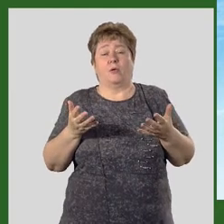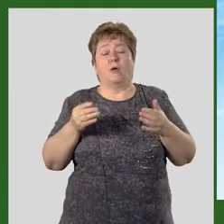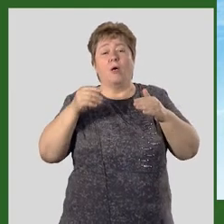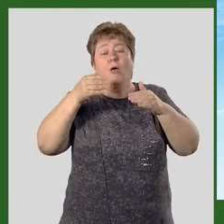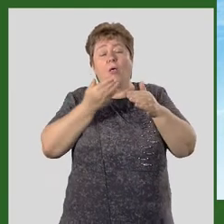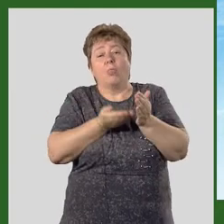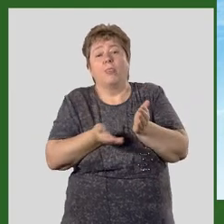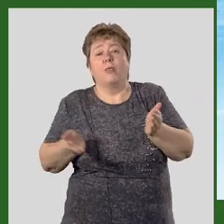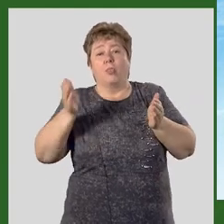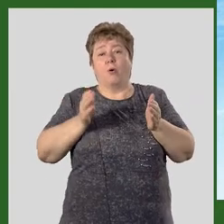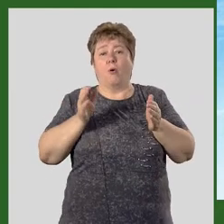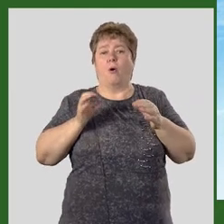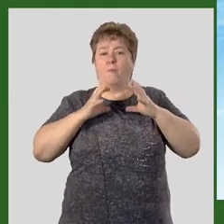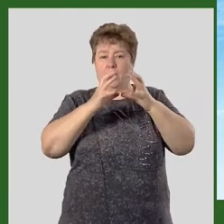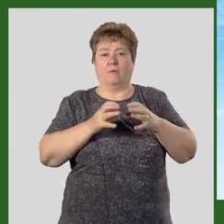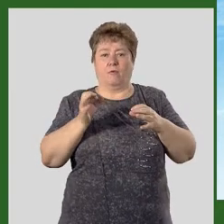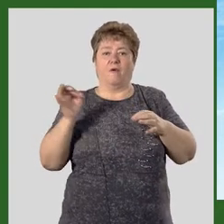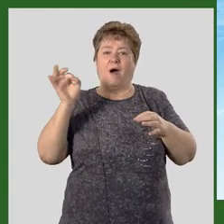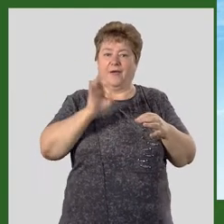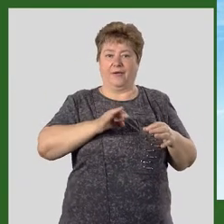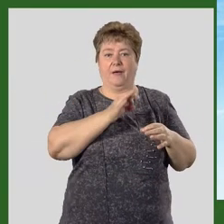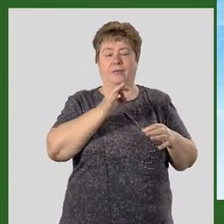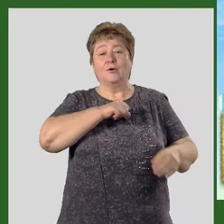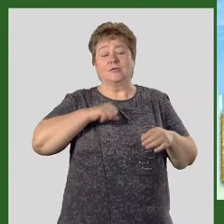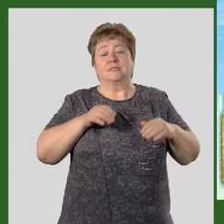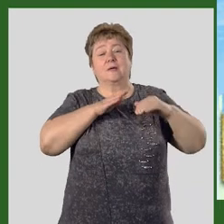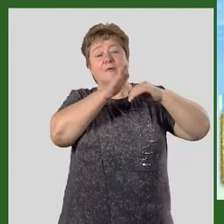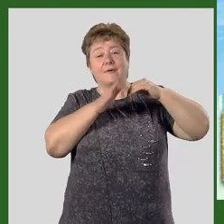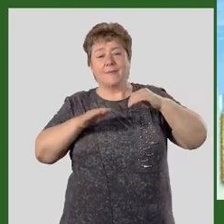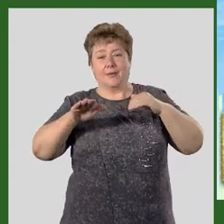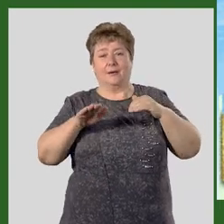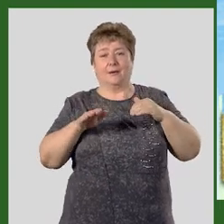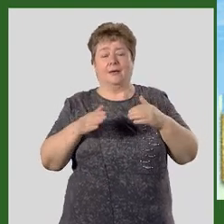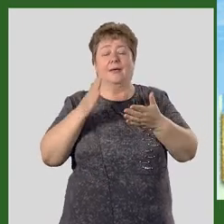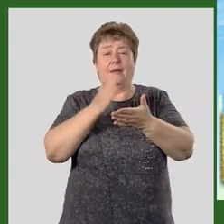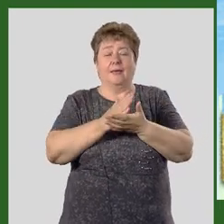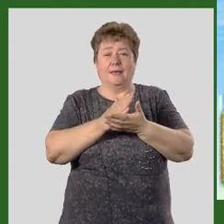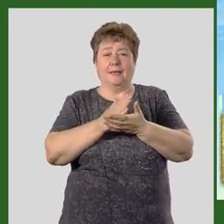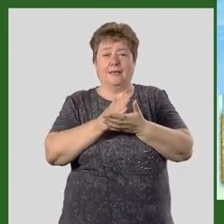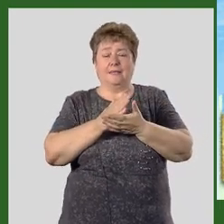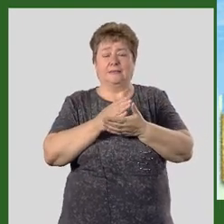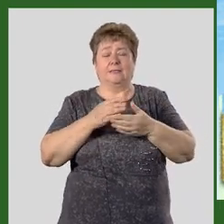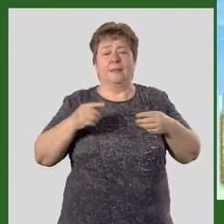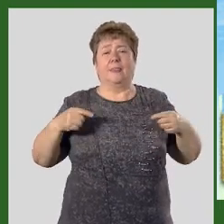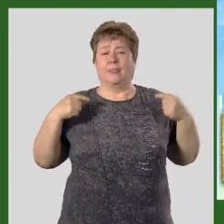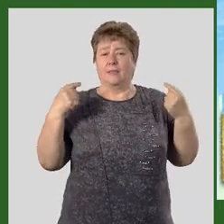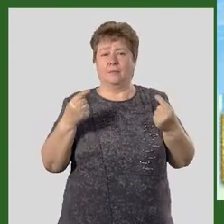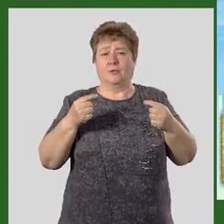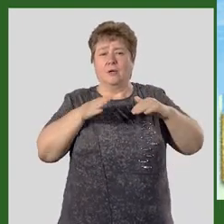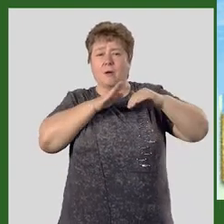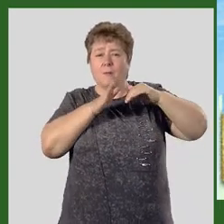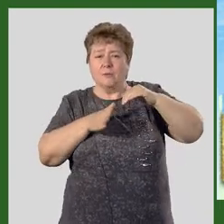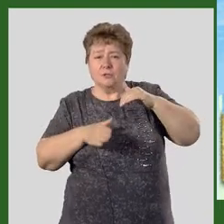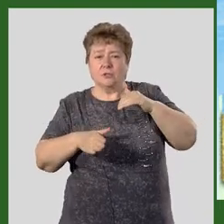представляет дно мирового океана. У самого берега находятся